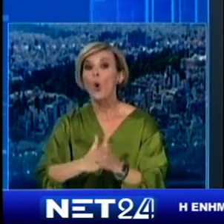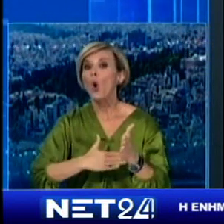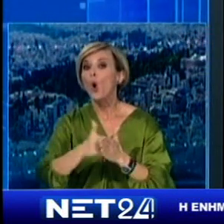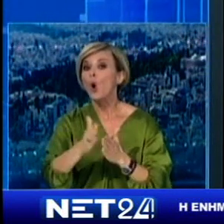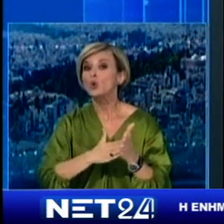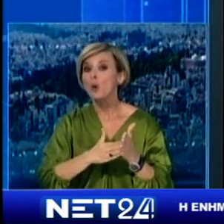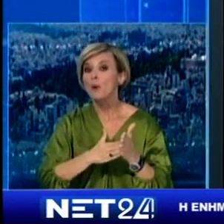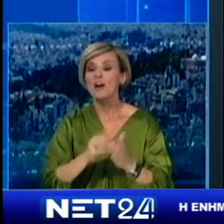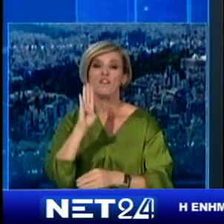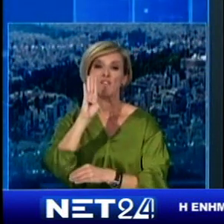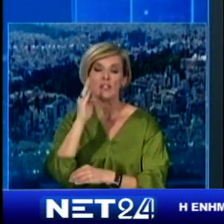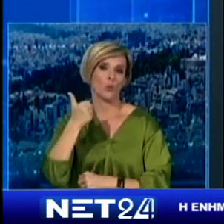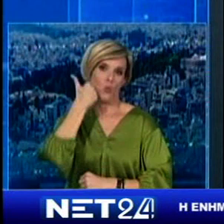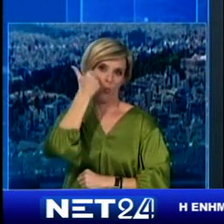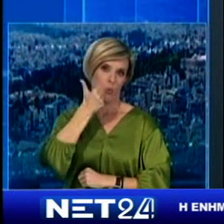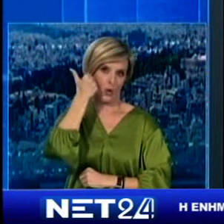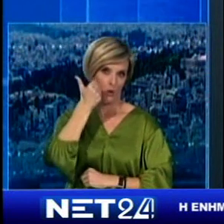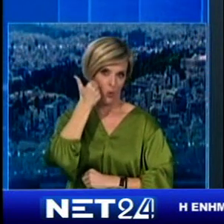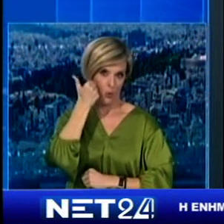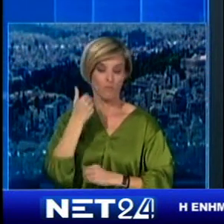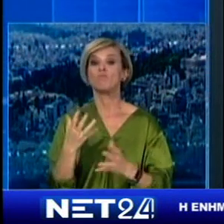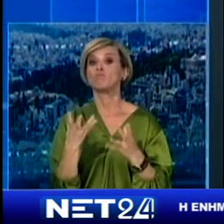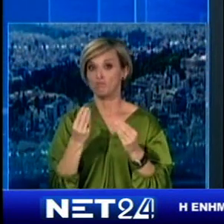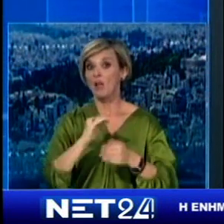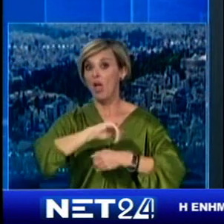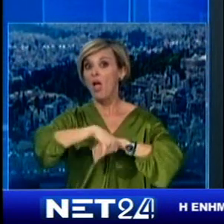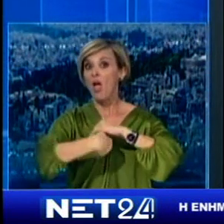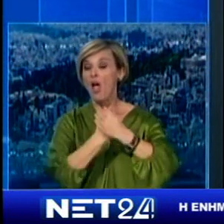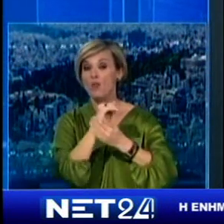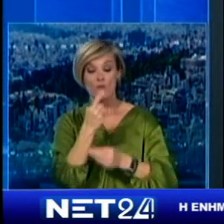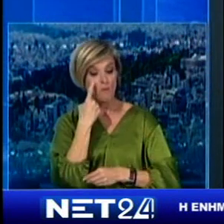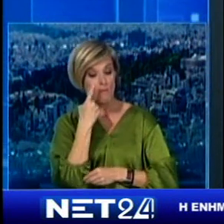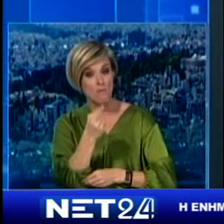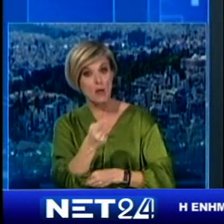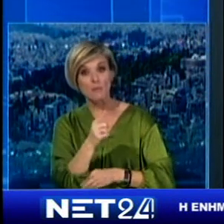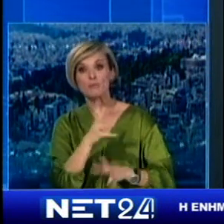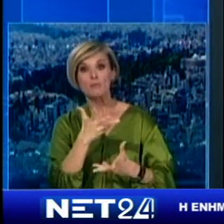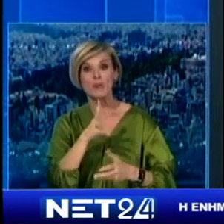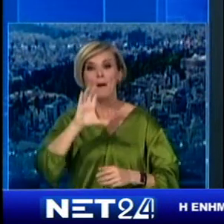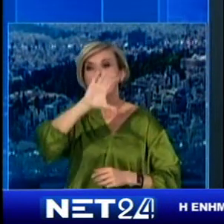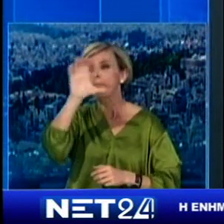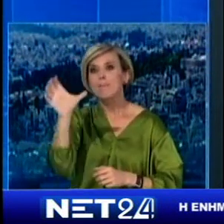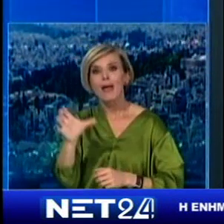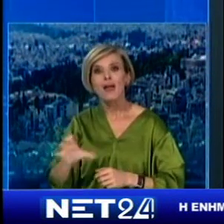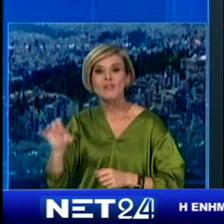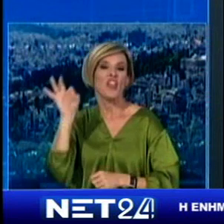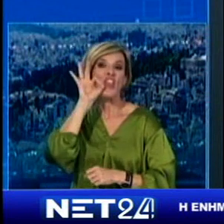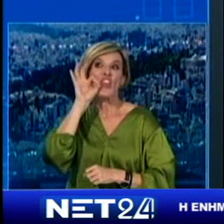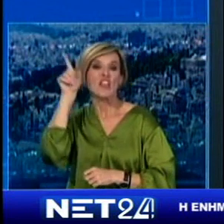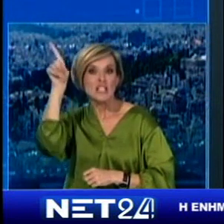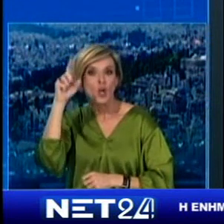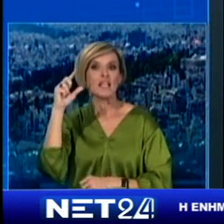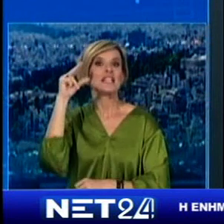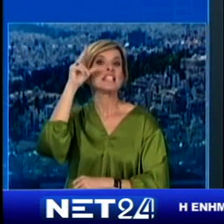κινδύνου, επίπεδο Β κόκκινο. Ενώ το ιδιαίτερα υψηλό επιδημιολογικό φορτίο που παρατηρείται στις περιφερειακές ενότητες Θεσσαλονίκης και